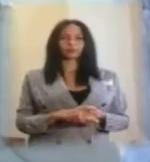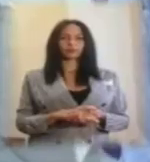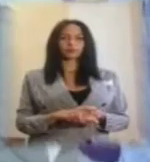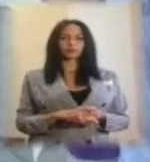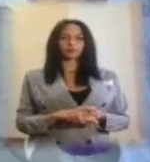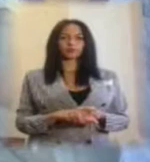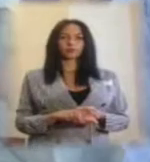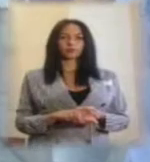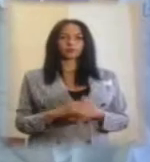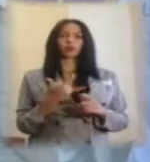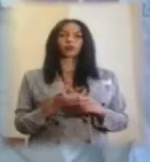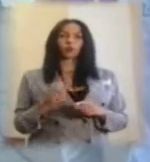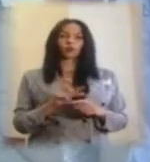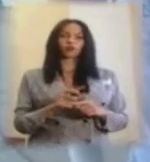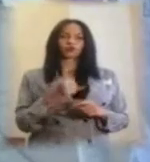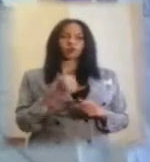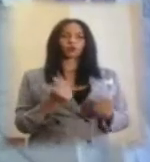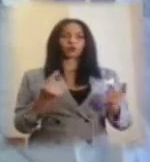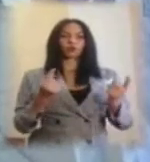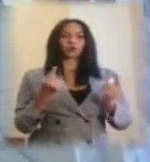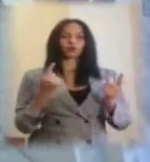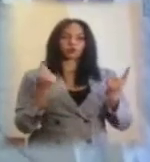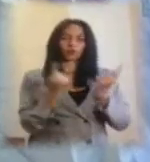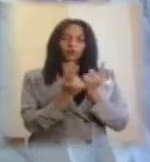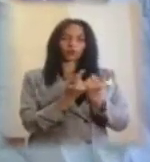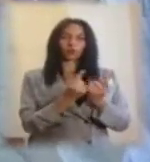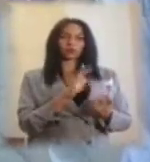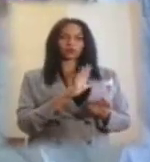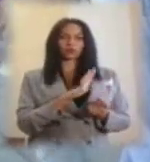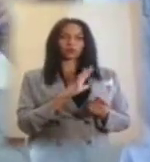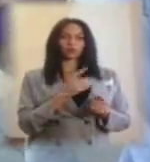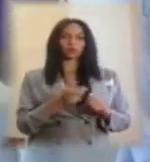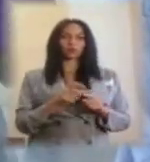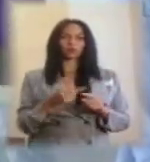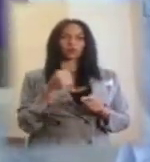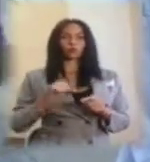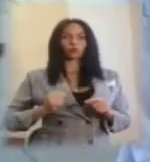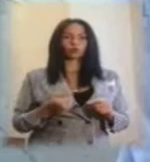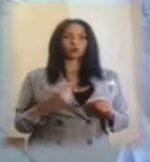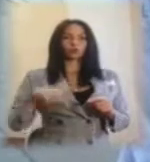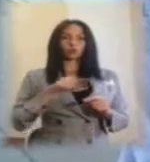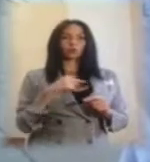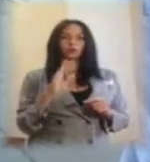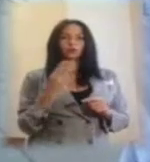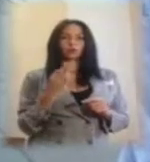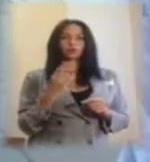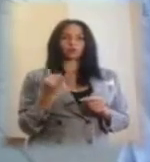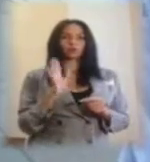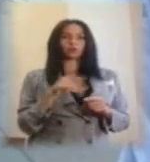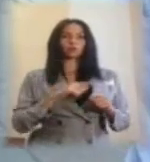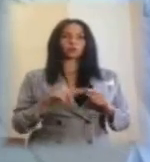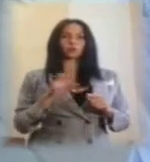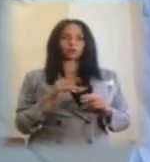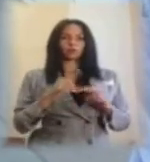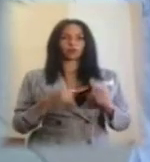Дуже хороший однокласник був. Дуже хороший однокласник, хороший друг. Ми всі в шоці. Швидше б закінчилася ця війна. Вже дуже